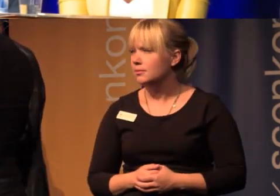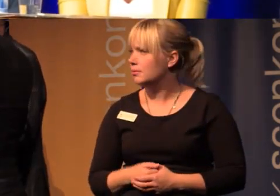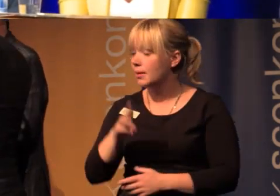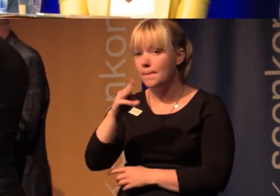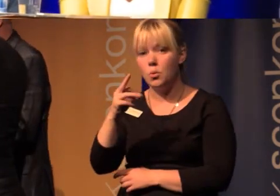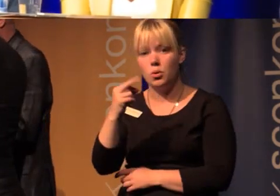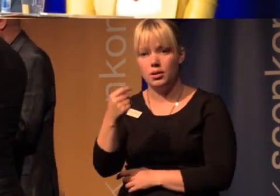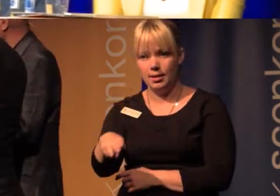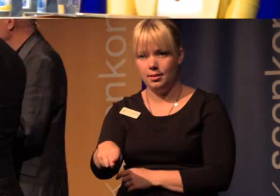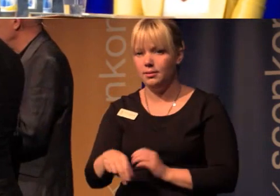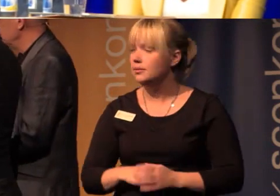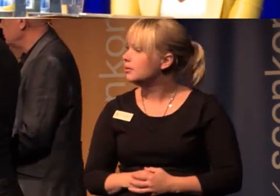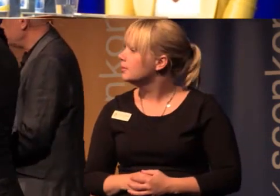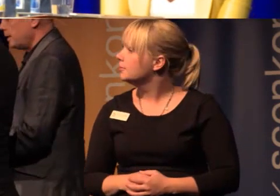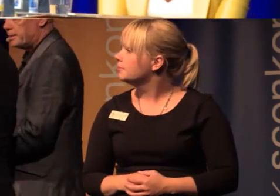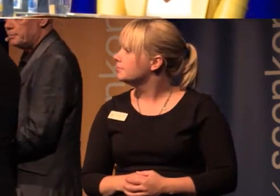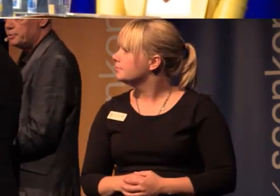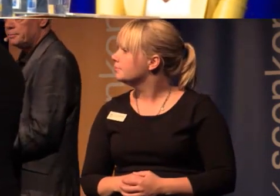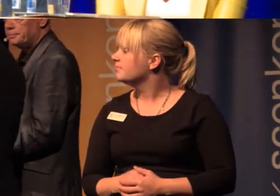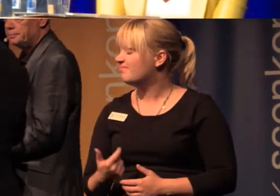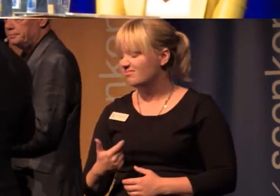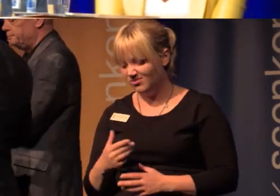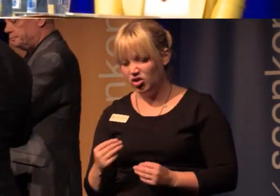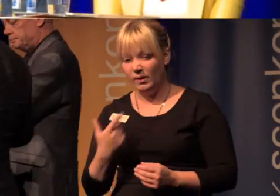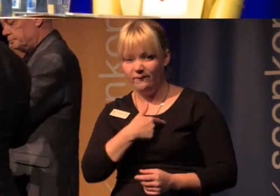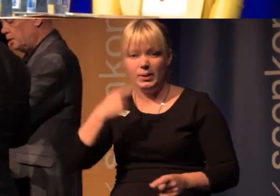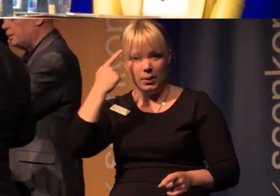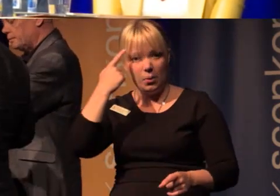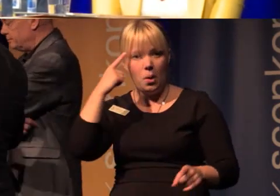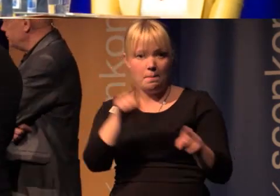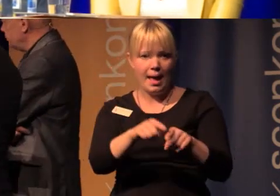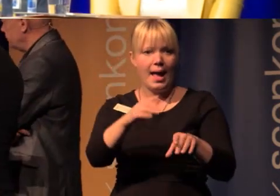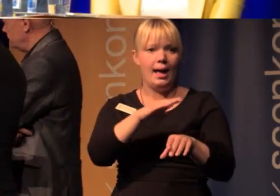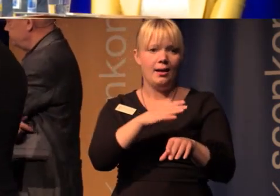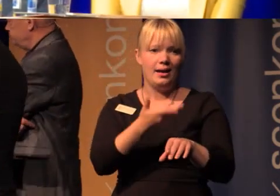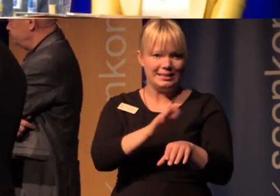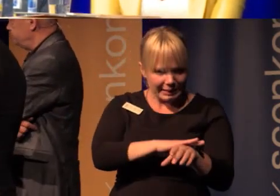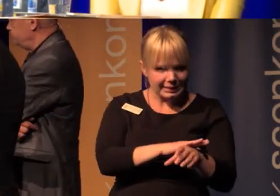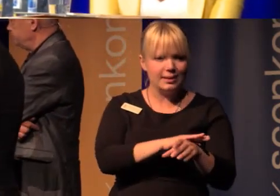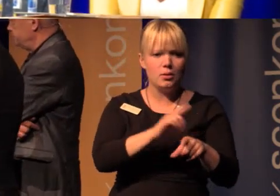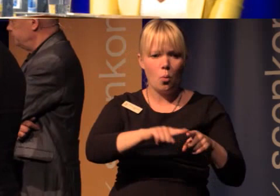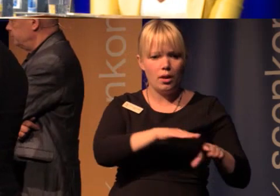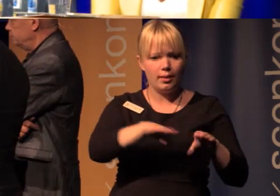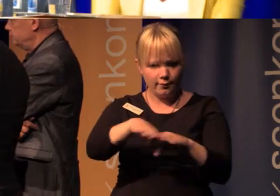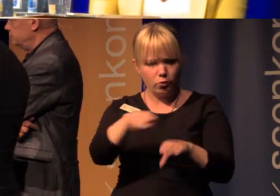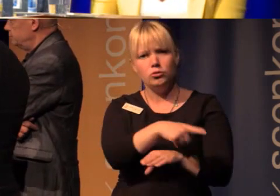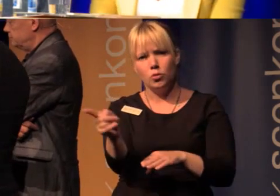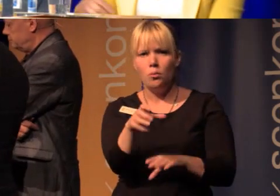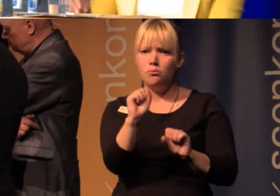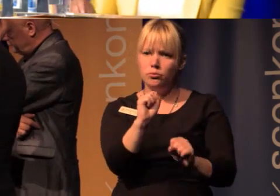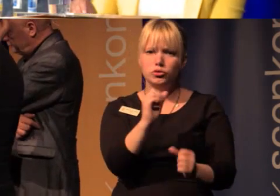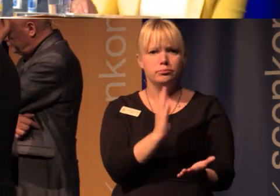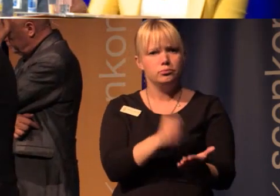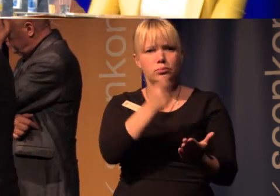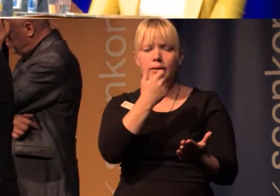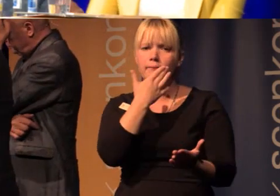Gustav. Ja, vi tycker också att det framförallt är experter på olika nivåer som ska besluta om vart stöd går, Kulturrådet ska besluta om